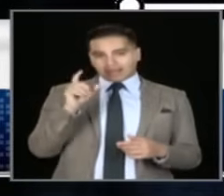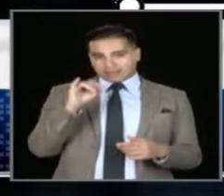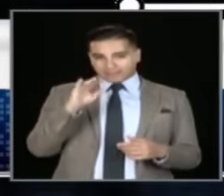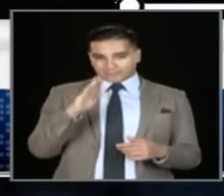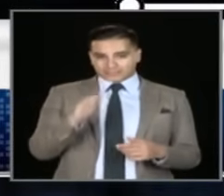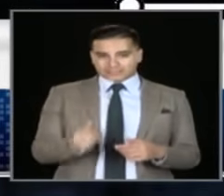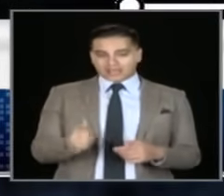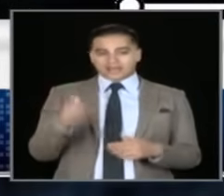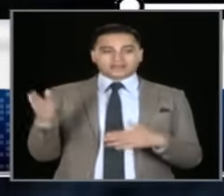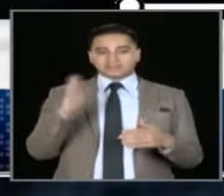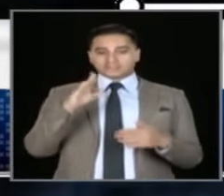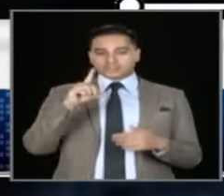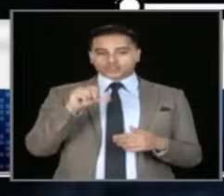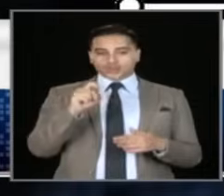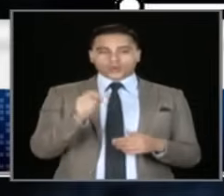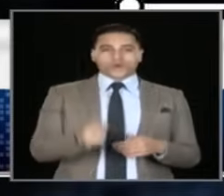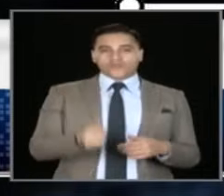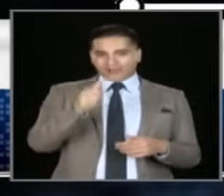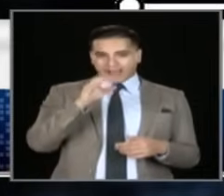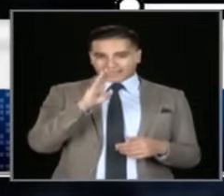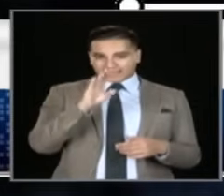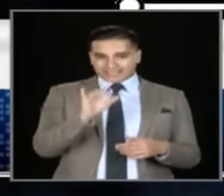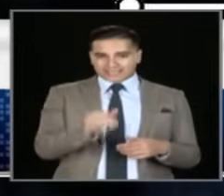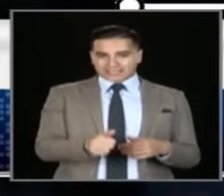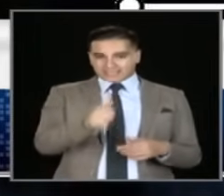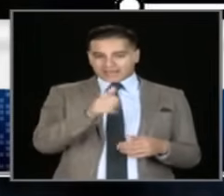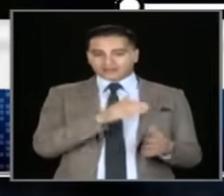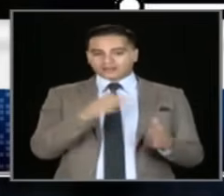سلوفاكيا، الجبل الاسود، التشيك.